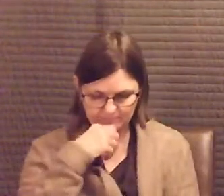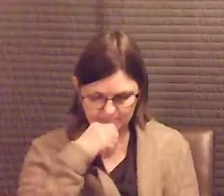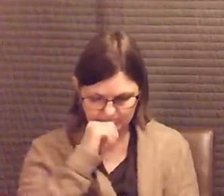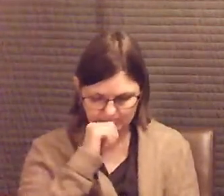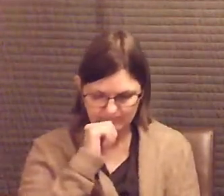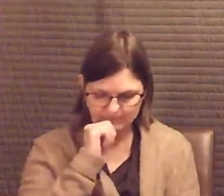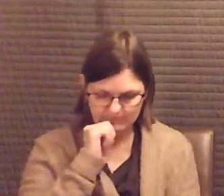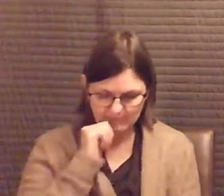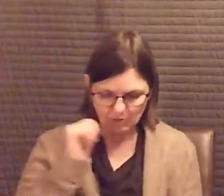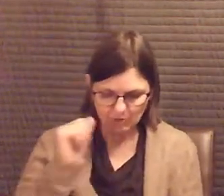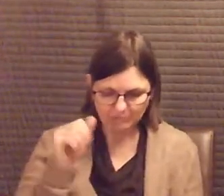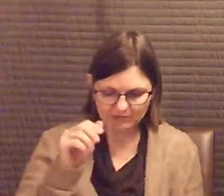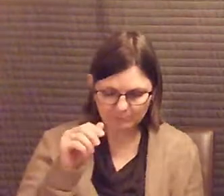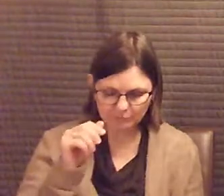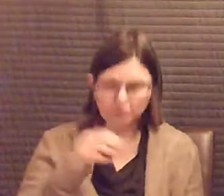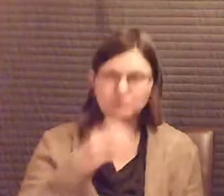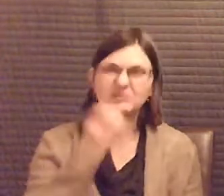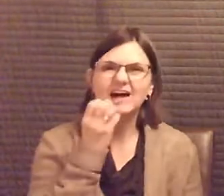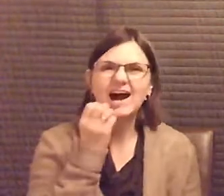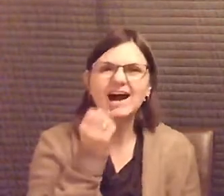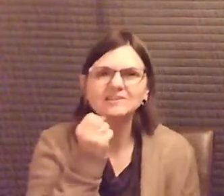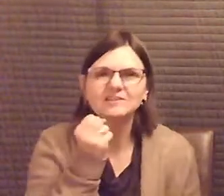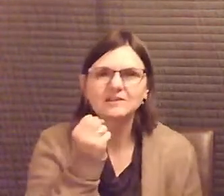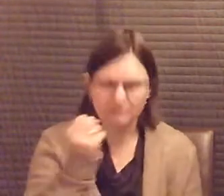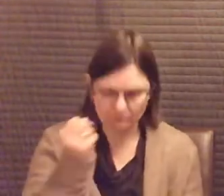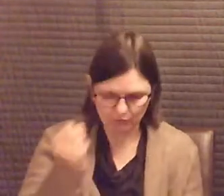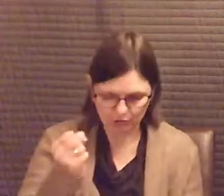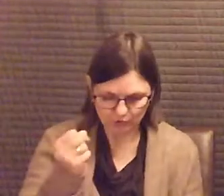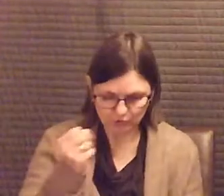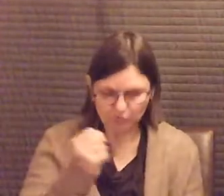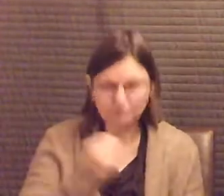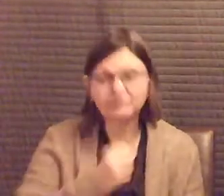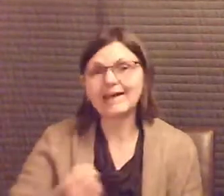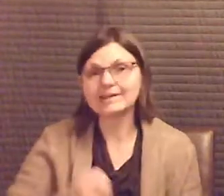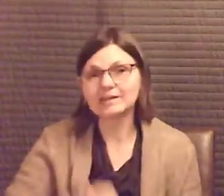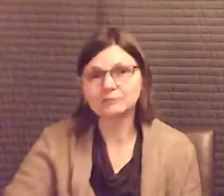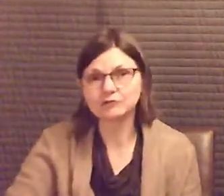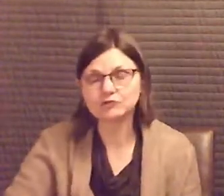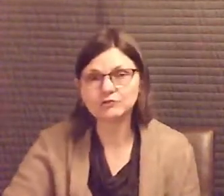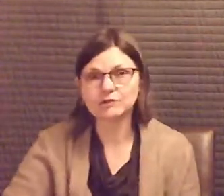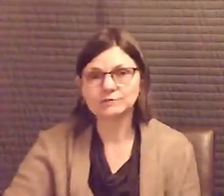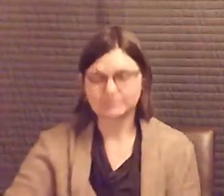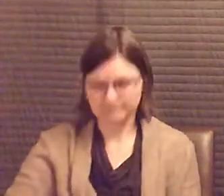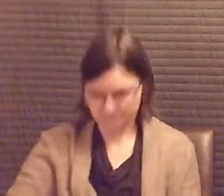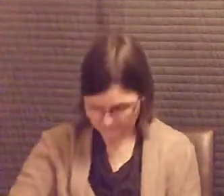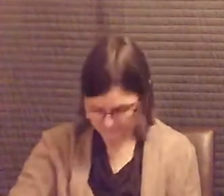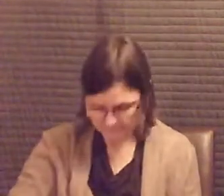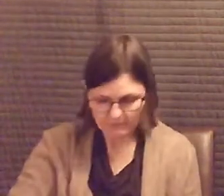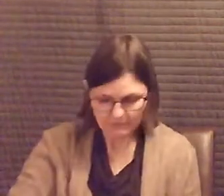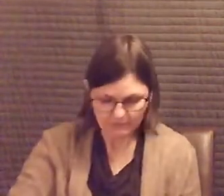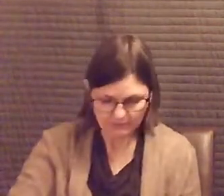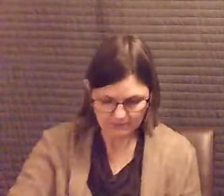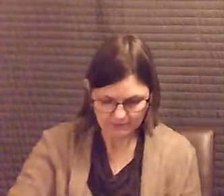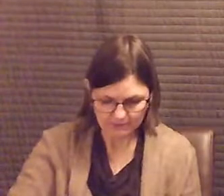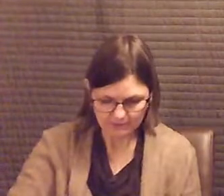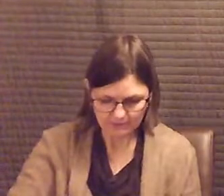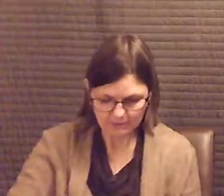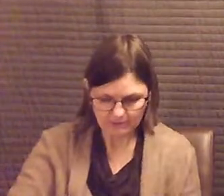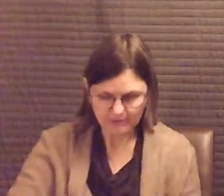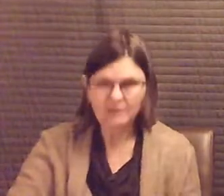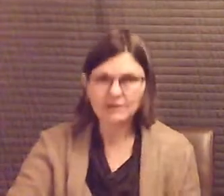ziet voel me zo chill omdat niemand hun verhaal zal worden door de verleiding van de zonde niveau oom